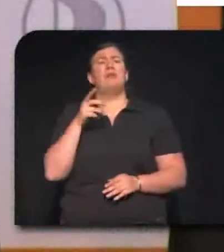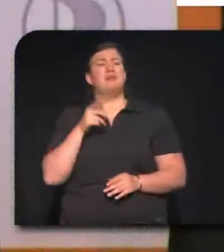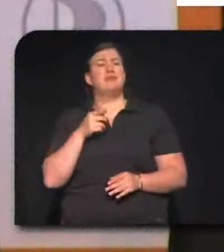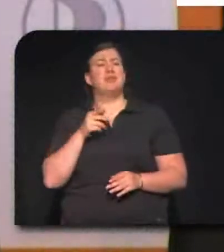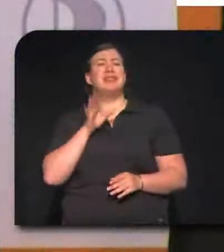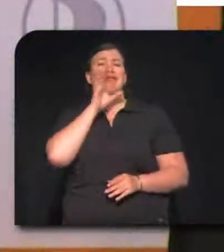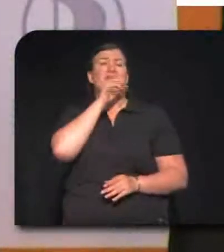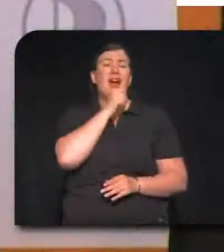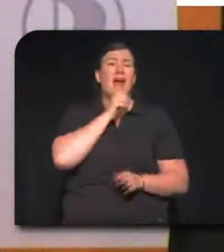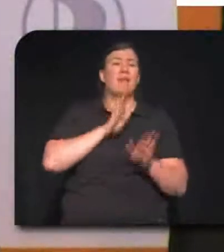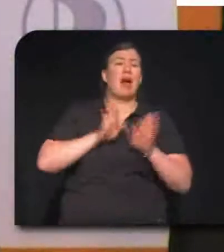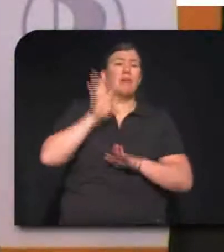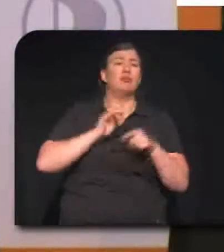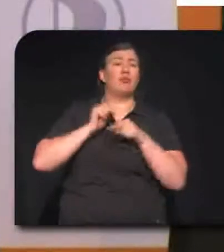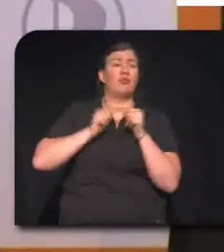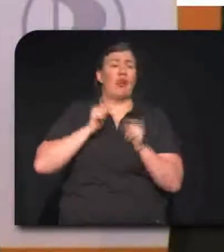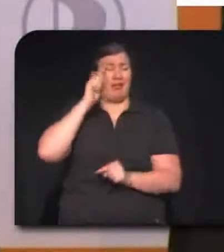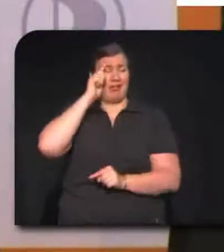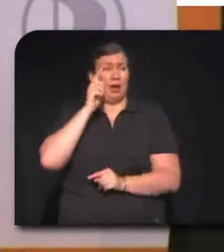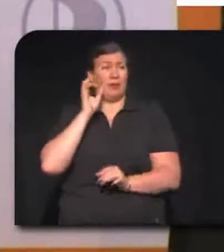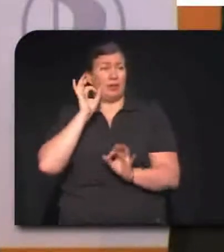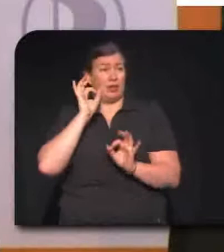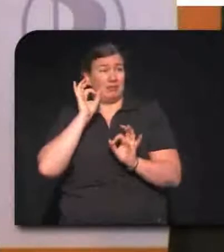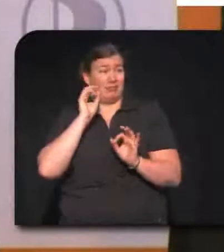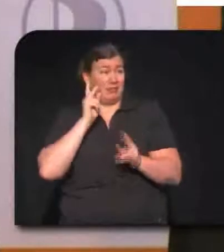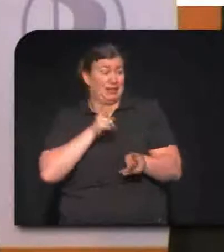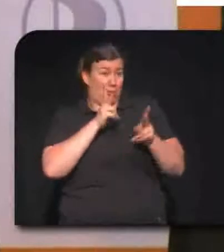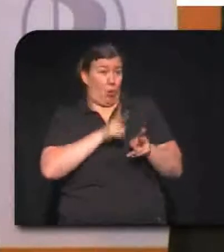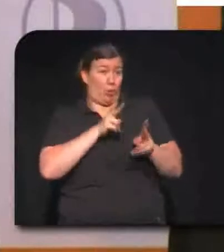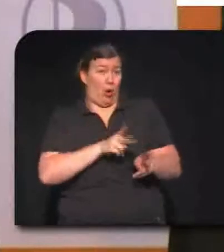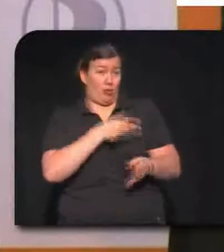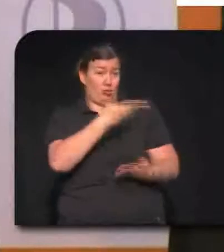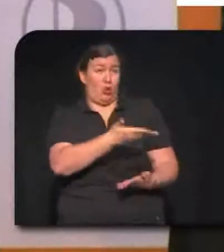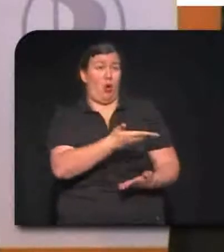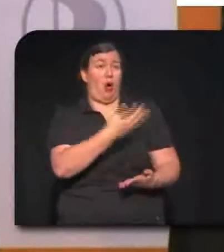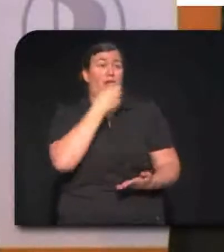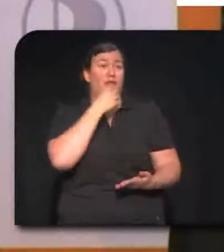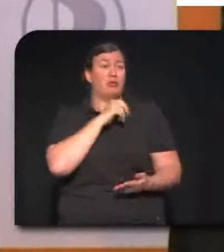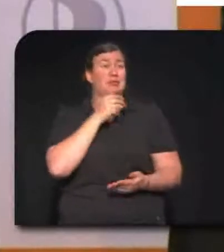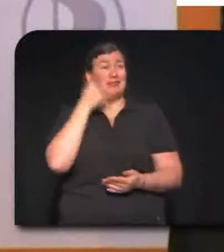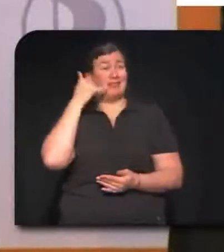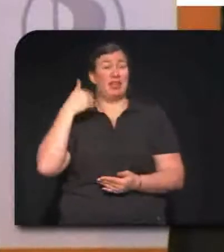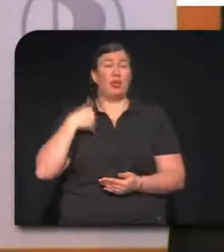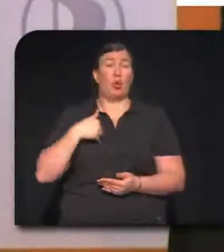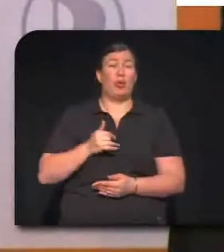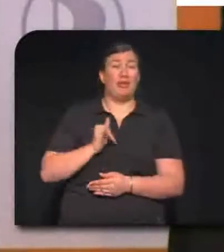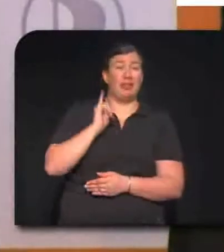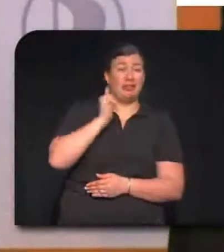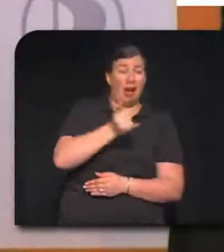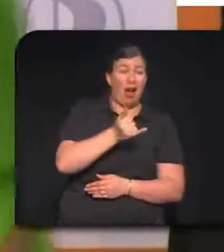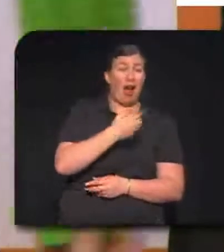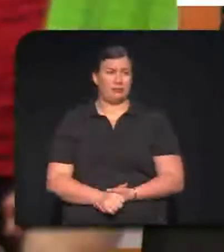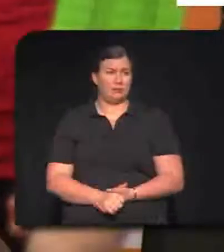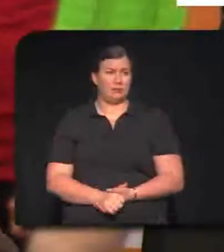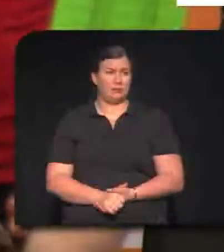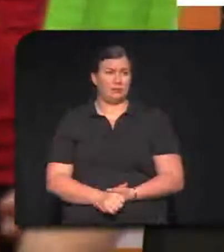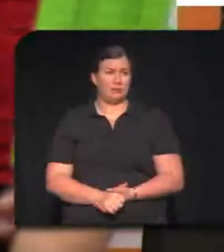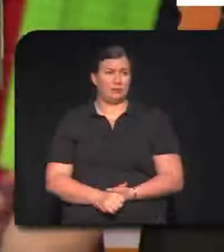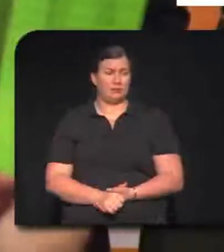korrekt dann stimmt mit ja wenn ihr anders verfahren wollt stimmt bitte mit nein